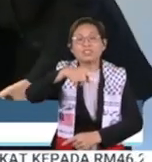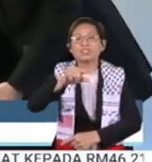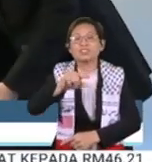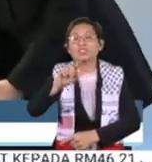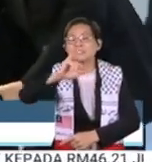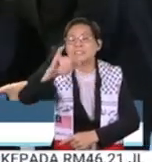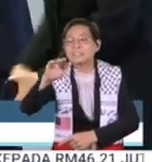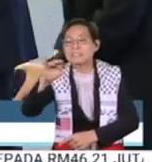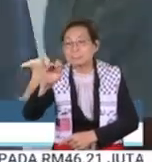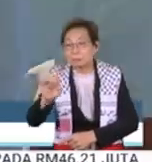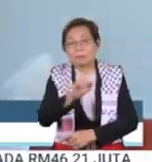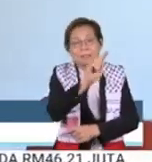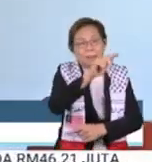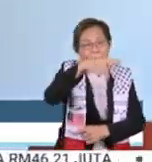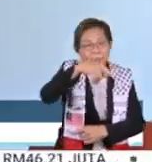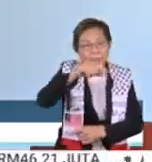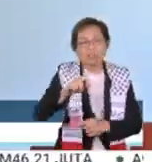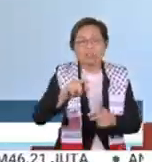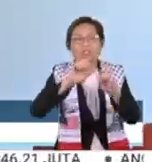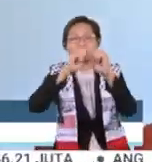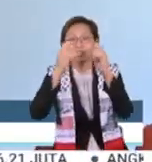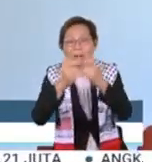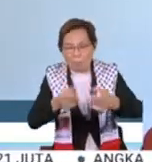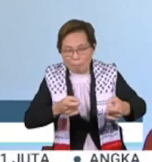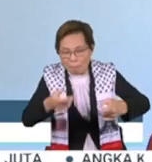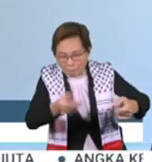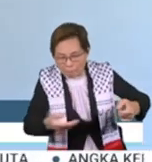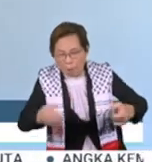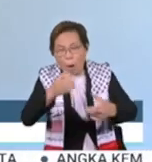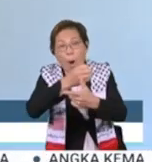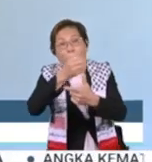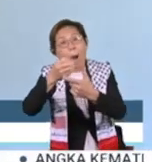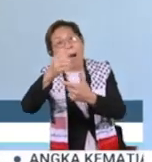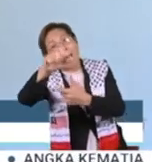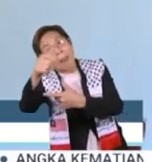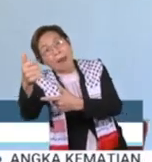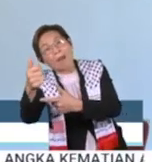Kotler. TPG merupakan syarikat pengurusan aset alternatif utama global.